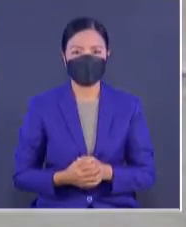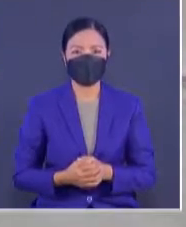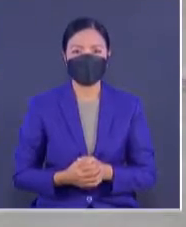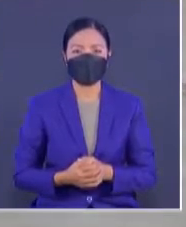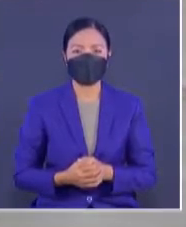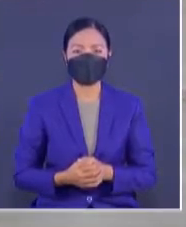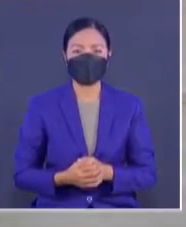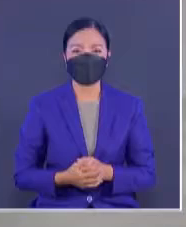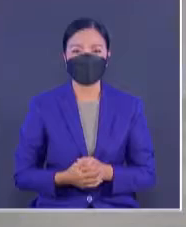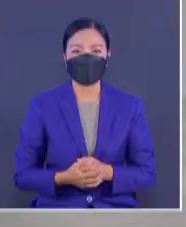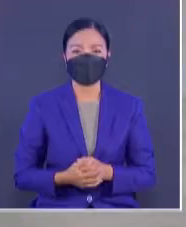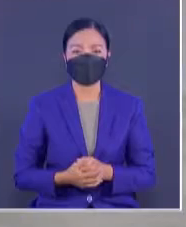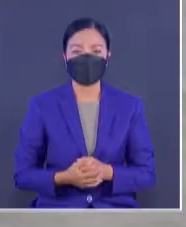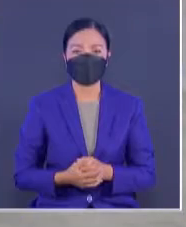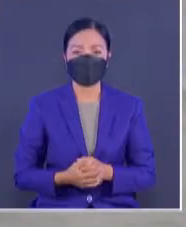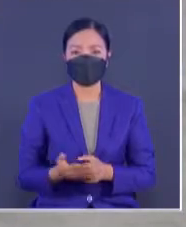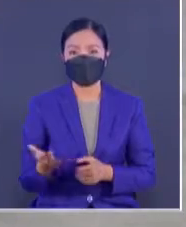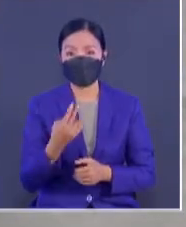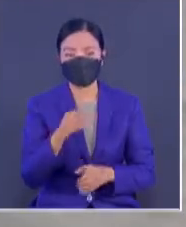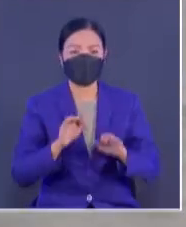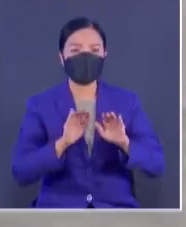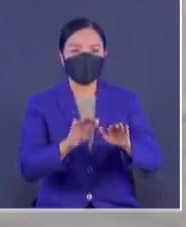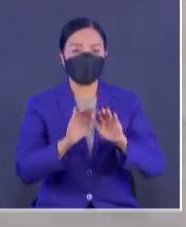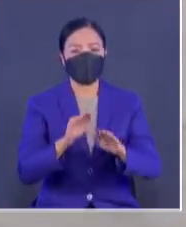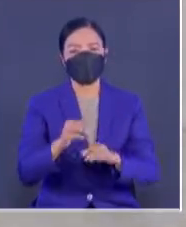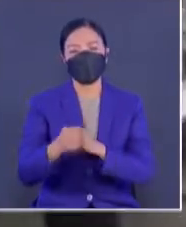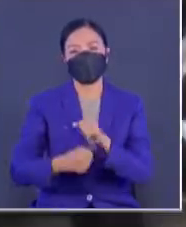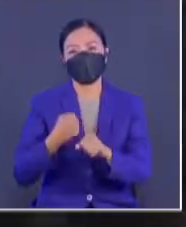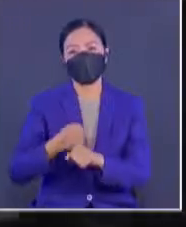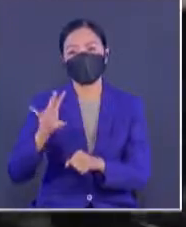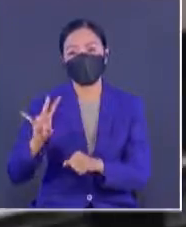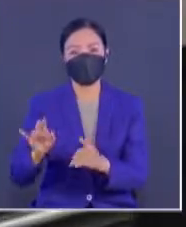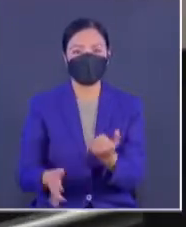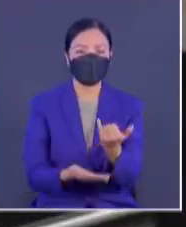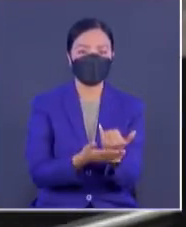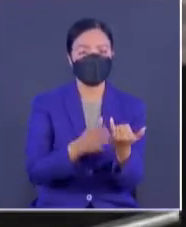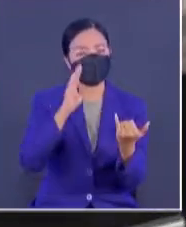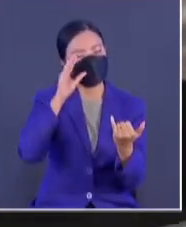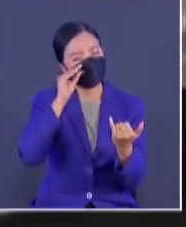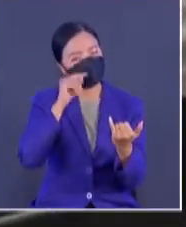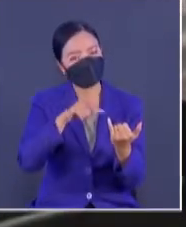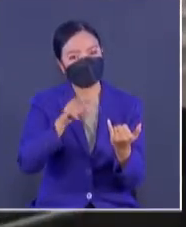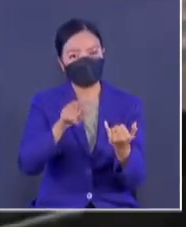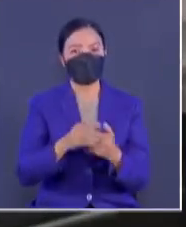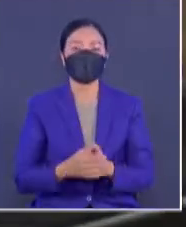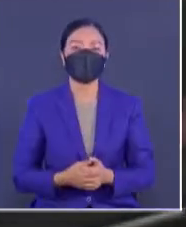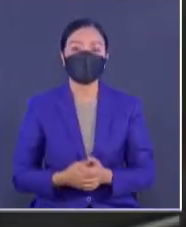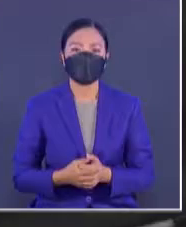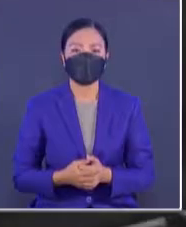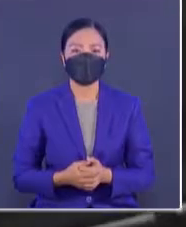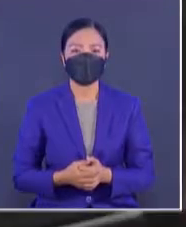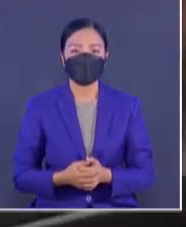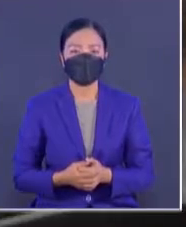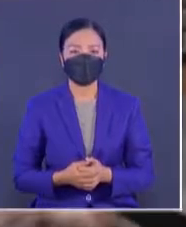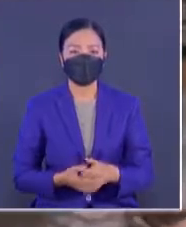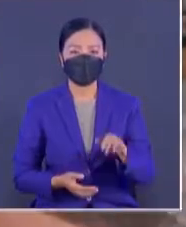เนี่ยครับทั้งเคาะทั้งเขย่ารถแบบนี้นะครับหนูน้อยวัย7ขวบครับคุณผู้ชมหลับอยู่บนที่นั่งฝั่งผู้โดยสารด้